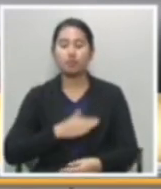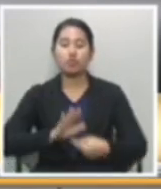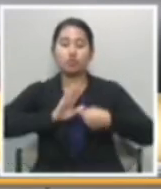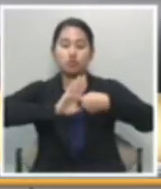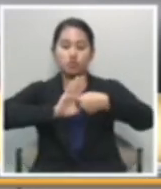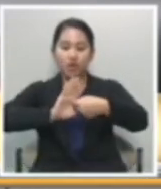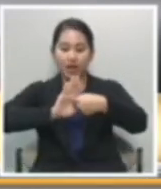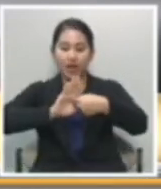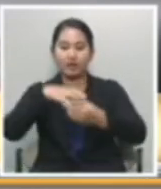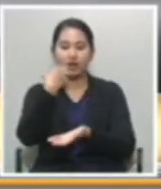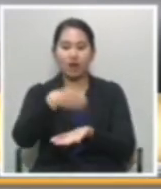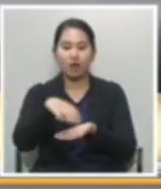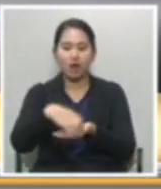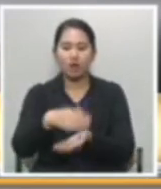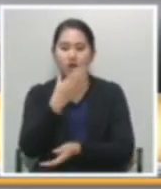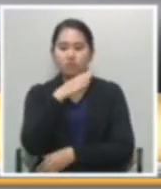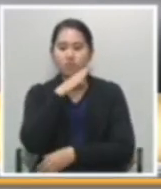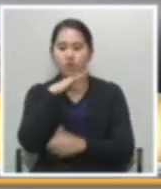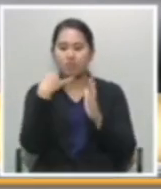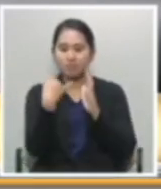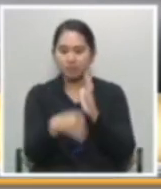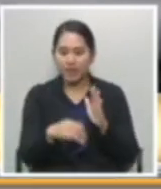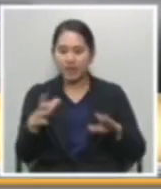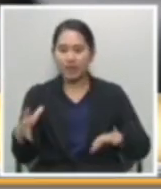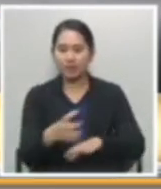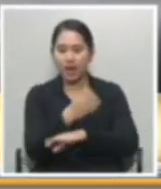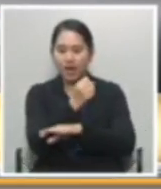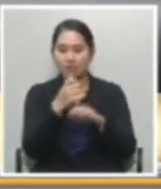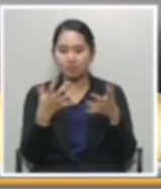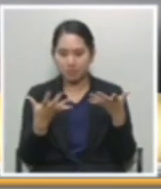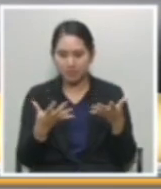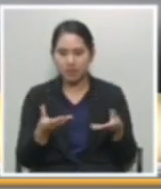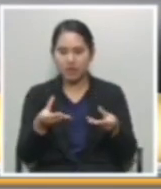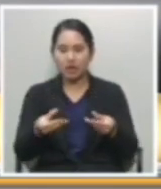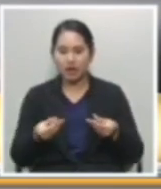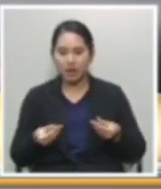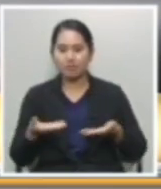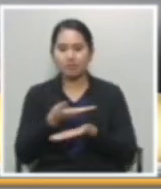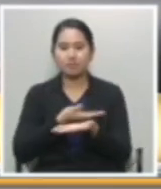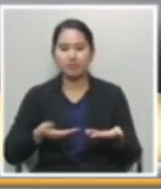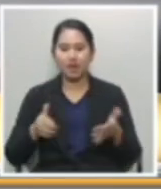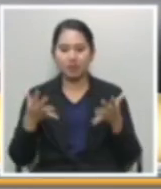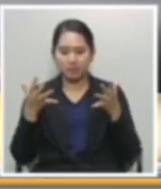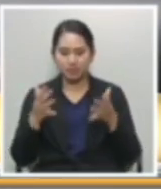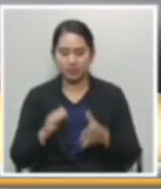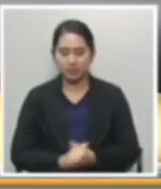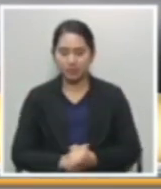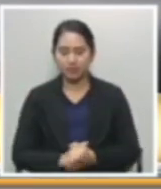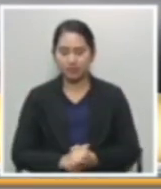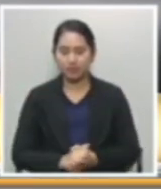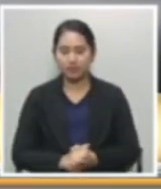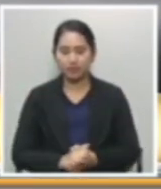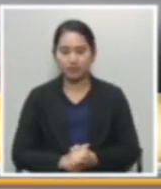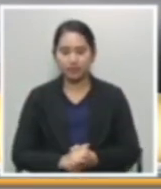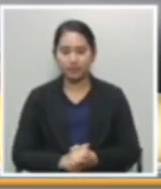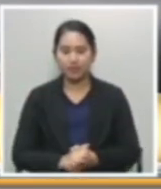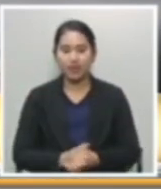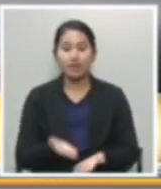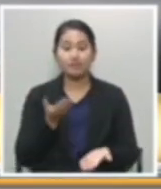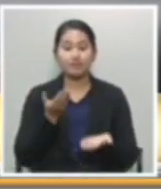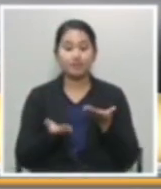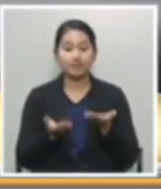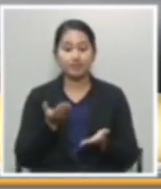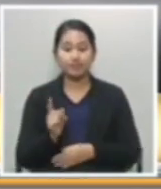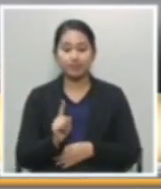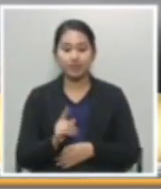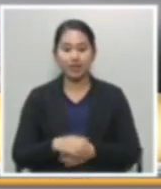นว่าถ้ามันผิดถ้ามันไม่มีอำนาจแล้วเขาไม่พิจารณาก็แล้วนะครับนะ หรือแม้กระทั่งฟ้